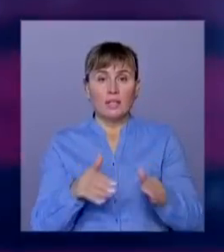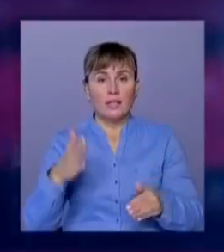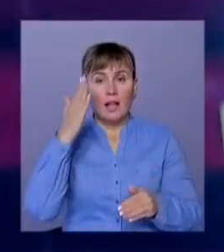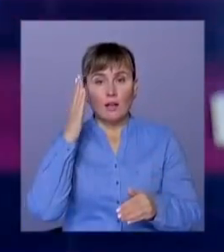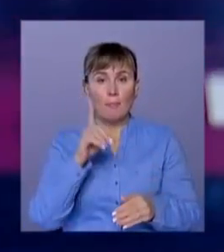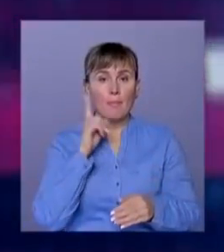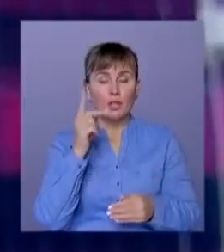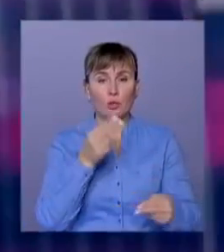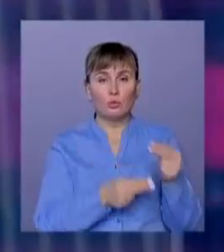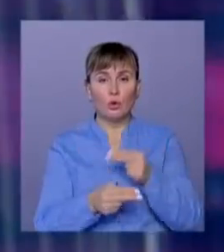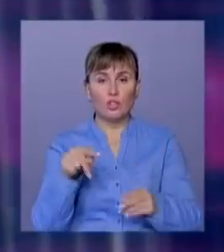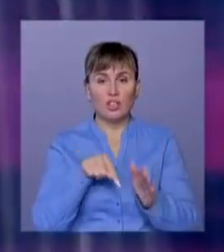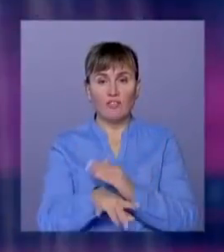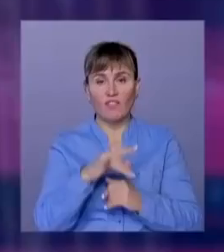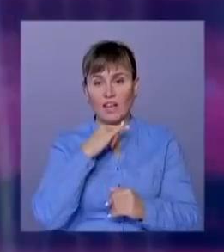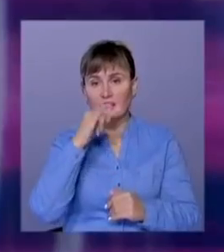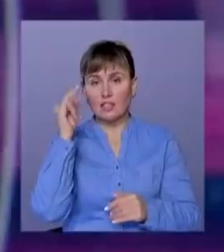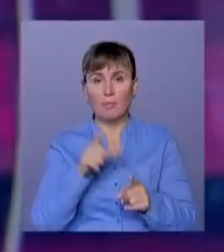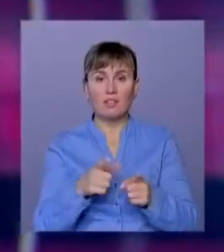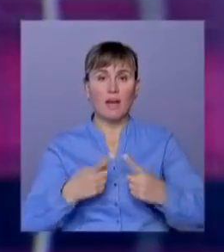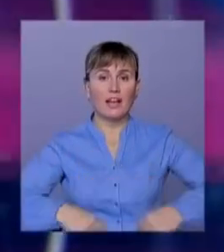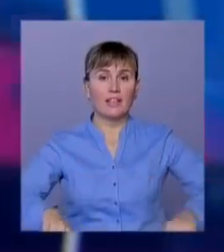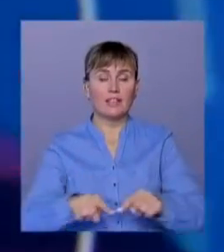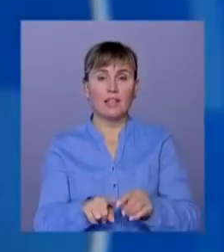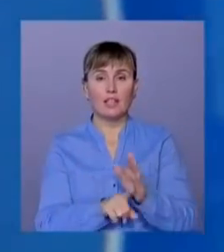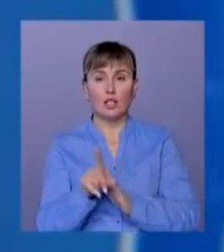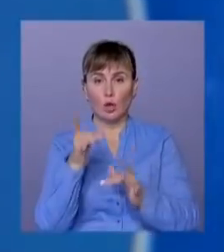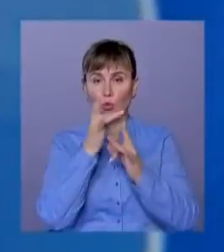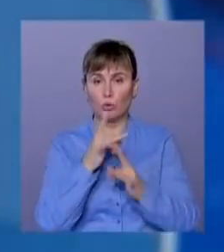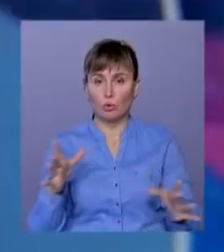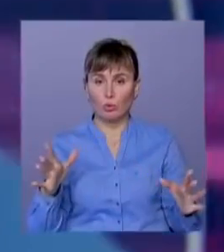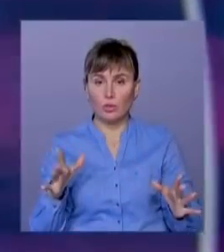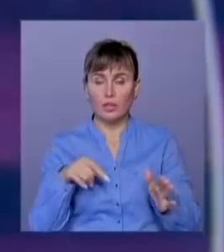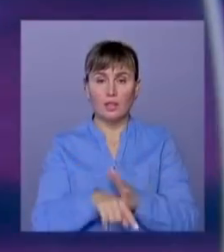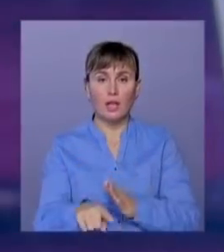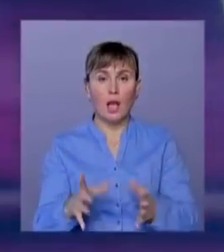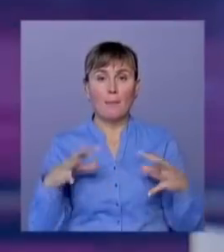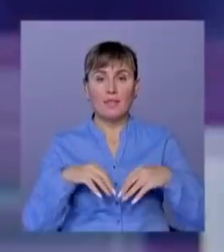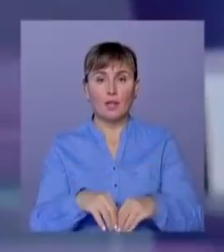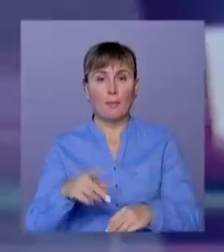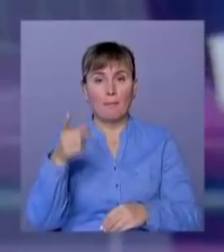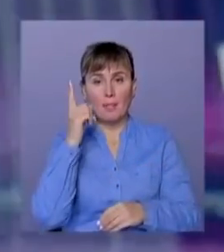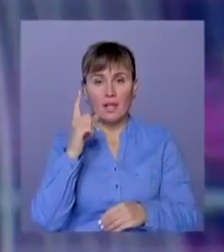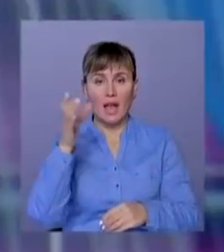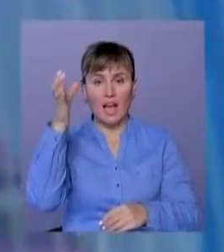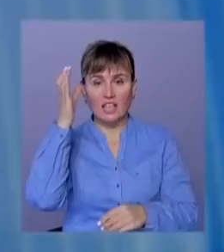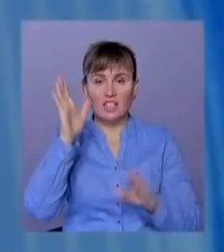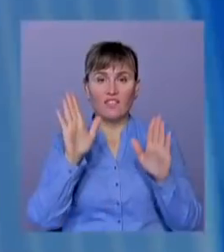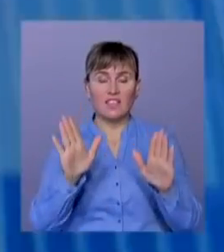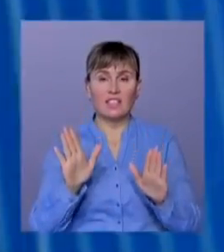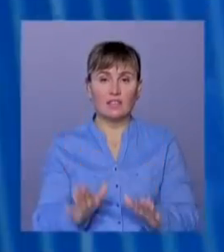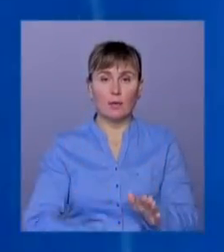таланты молодых художников Казахстана. По словам организаторов, она станет культурной платформой, объединившей мобильное и академическое